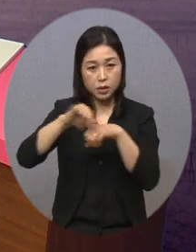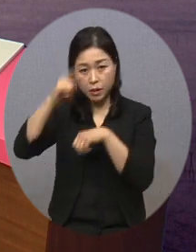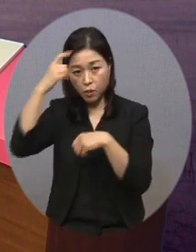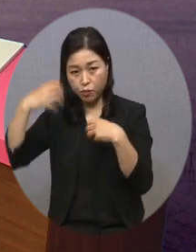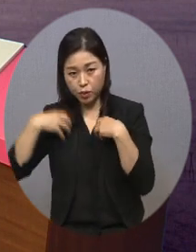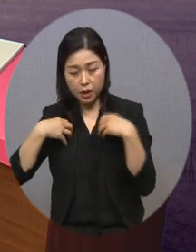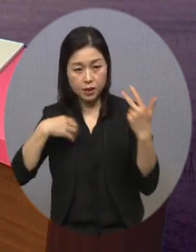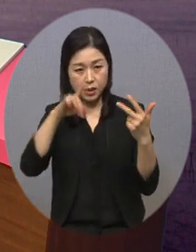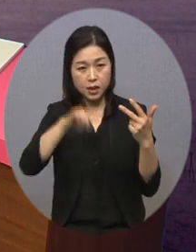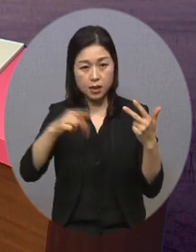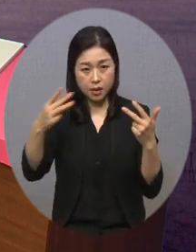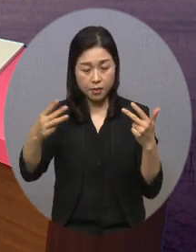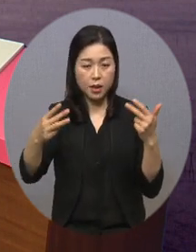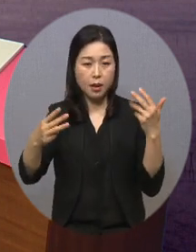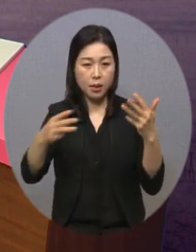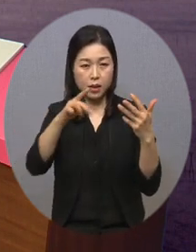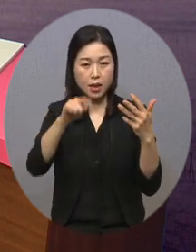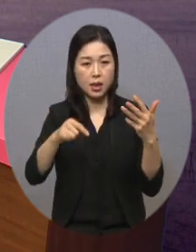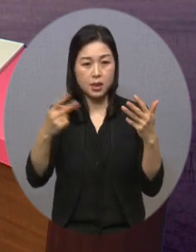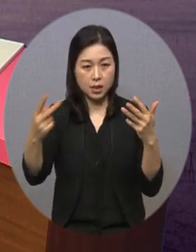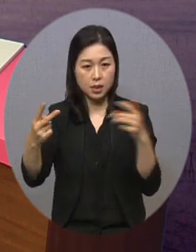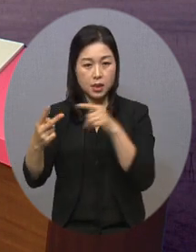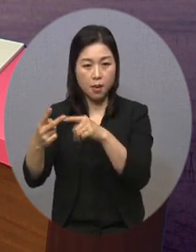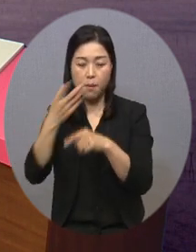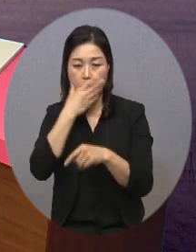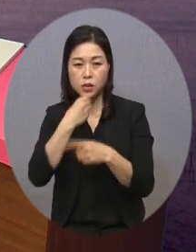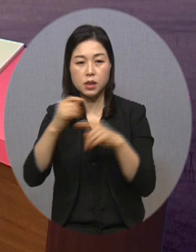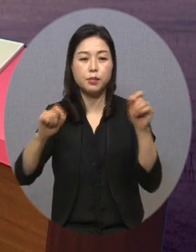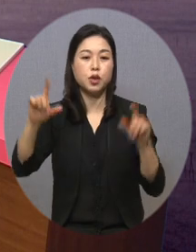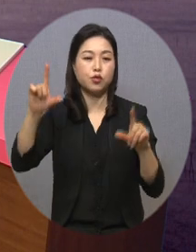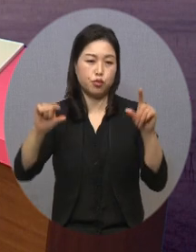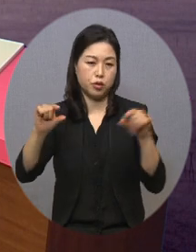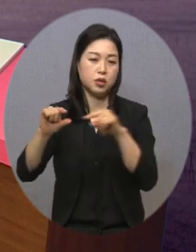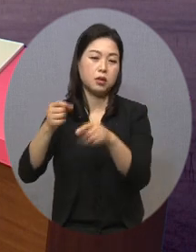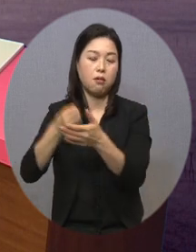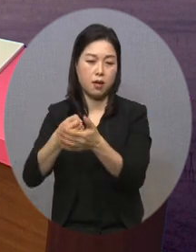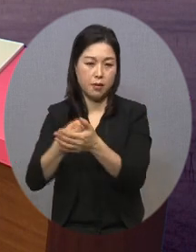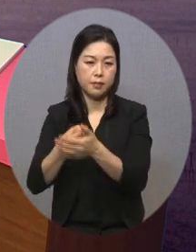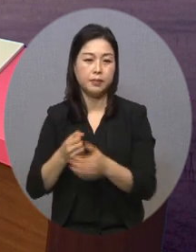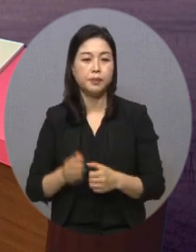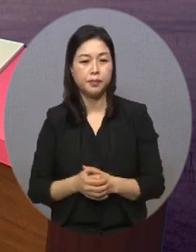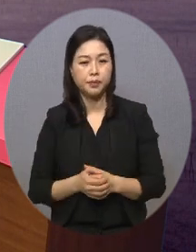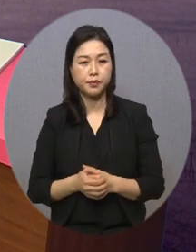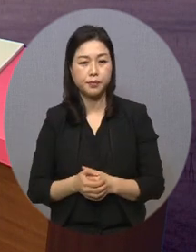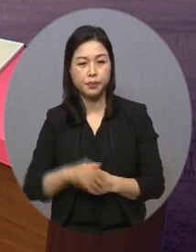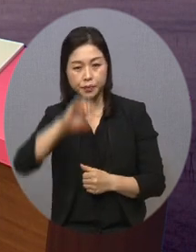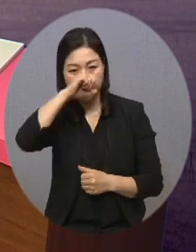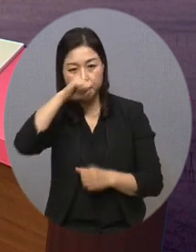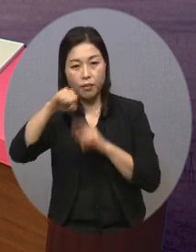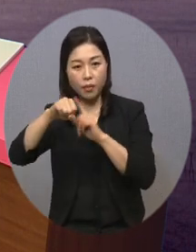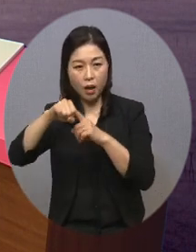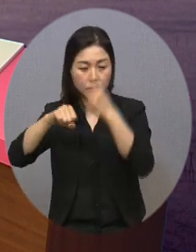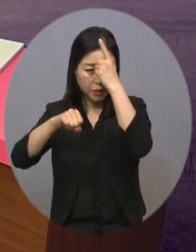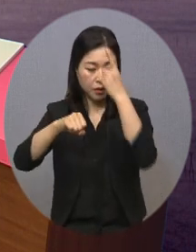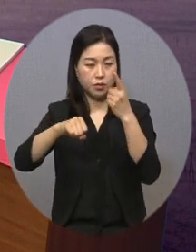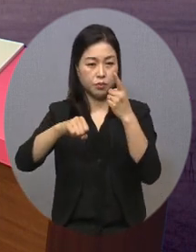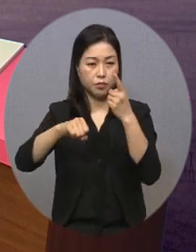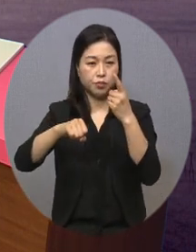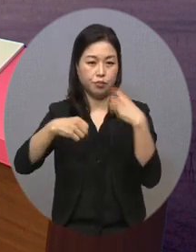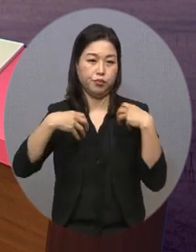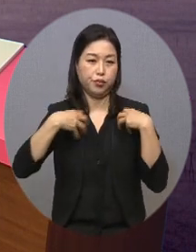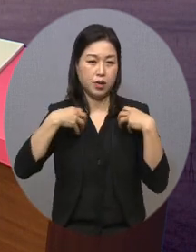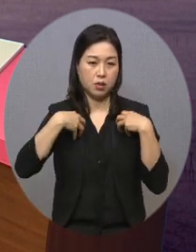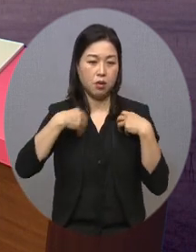7대 3이든 8대 2든 복지의 비율을 일괄적으로 정하고 그 예산을 중앙정부에서 개부해 주는